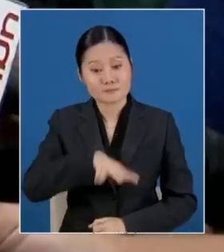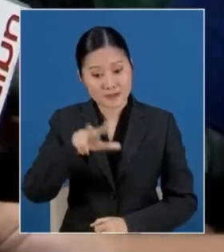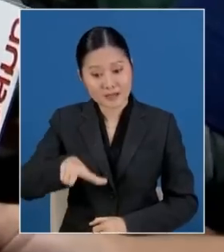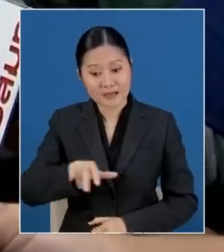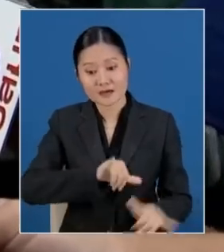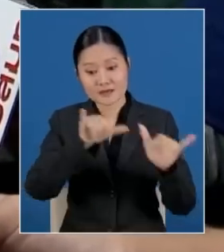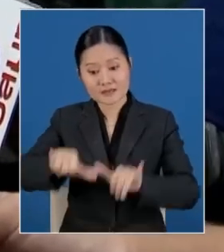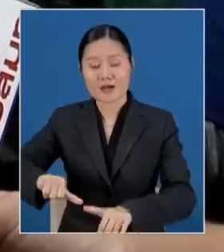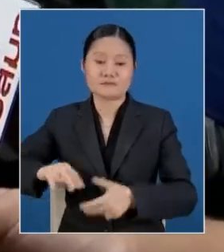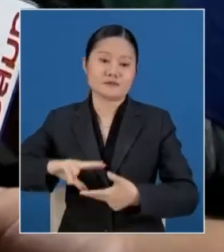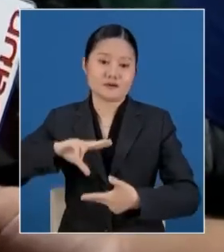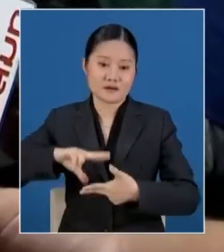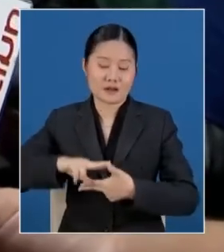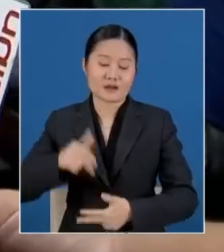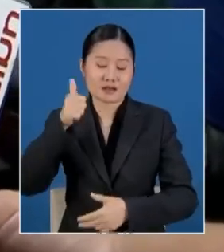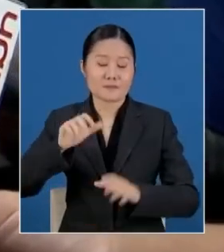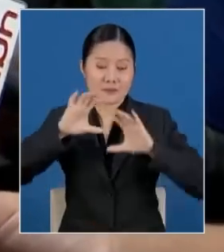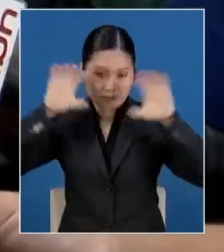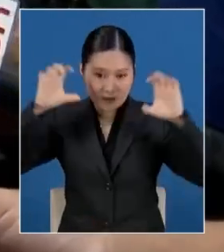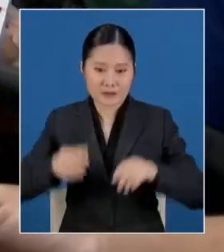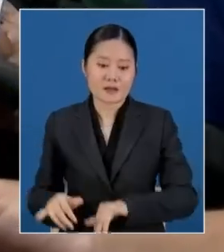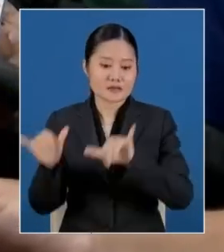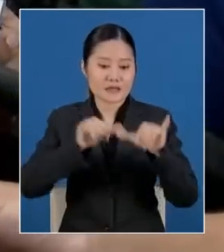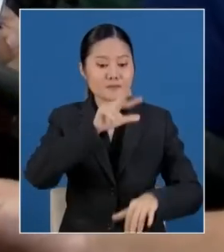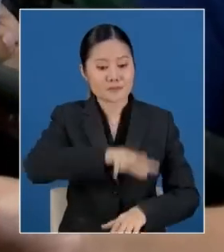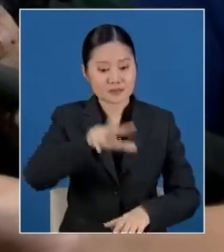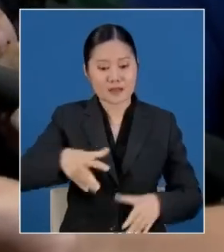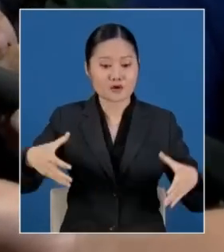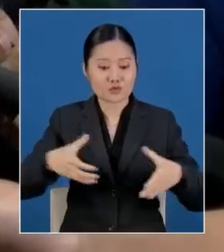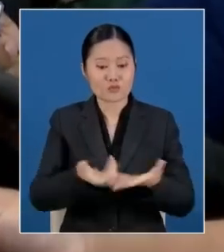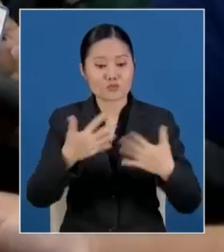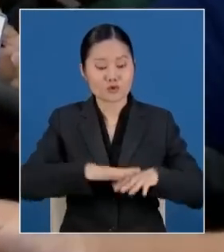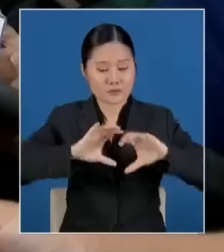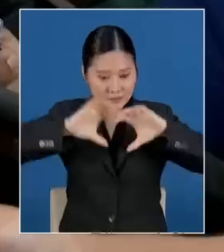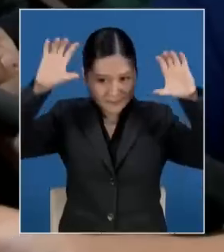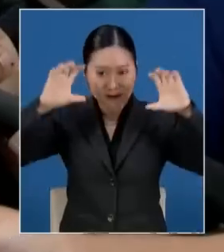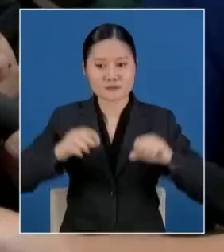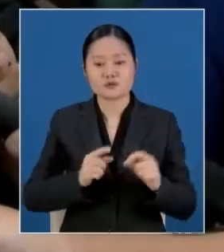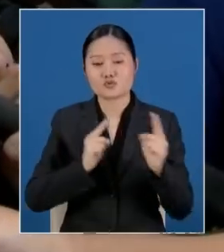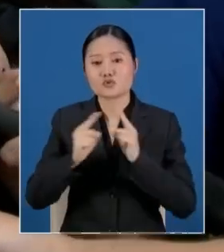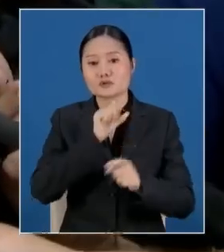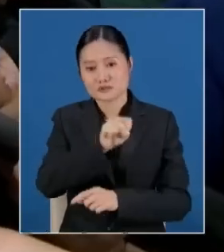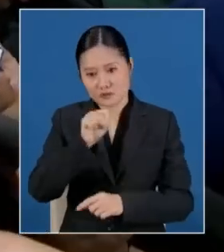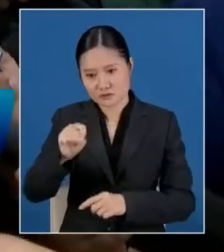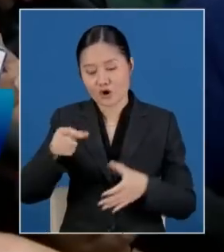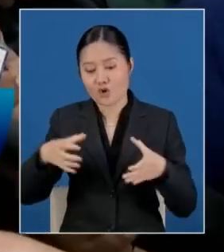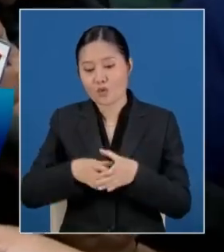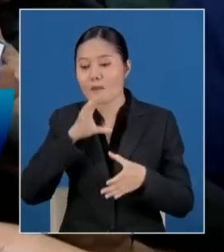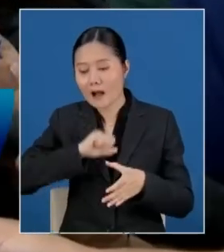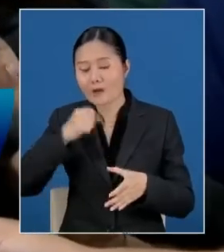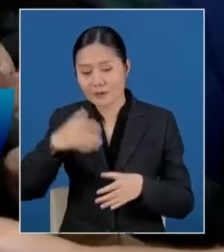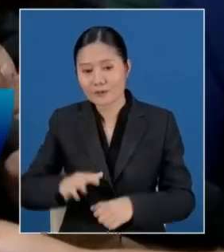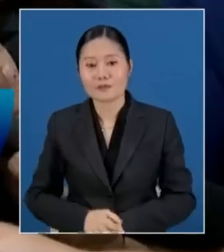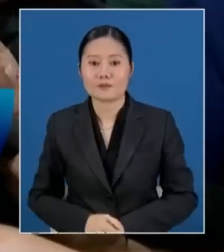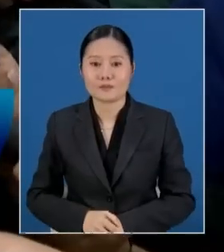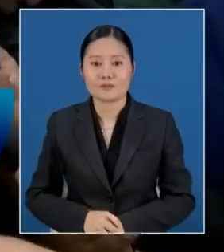ารัฐก็ยังได้เป็นรัฐบาล ใช่ฮะแล้วกลับมาเพื่อไทยก็ต้องเป็นรัฐบาลใช่ไหมฮะคุณสมศักดิ์บอกนะครับได้คุยกับส.ส.ขั้วเดิมนี